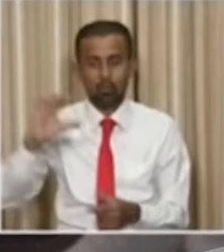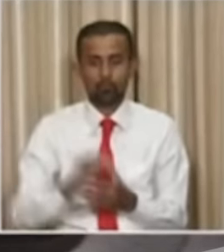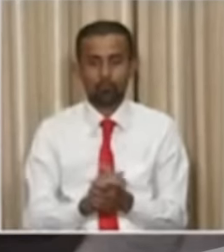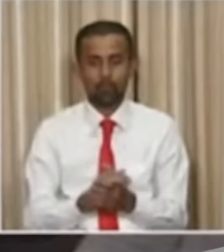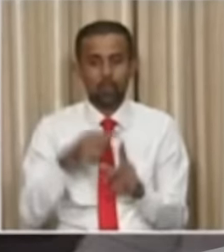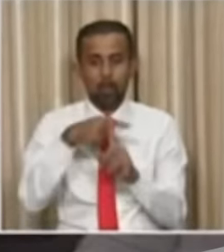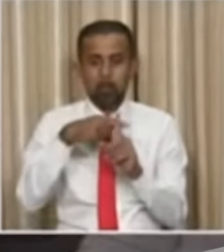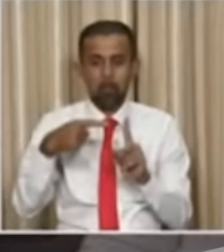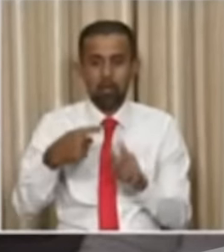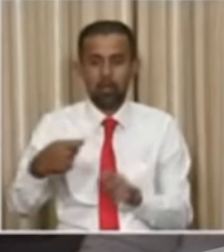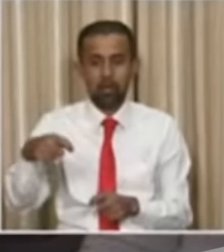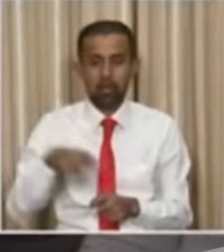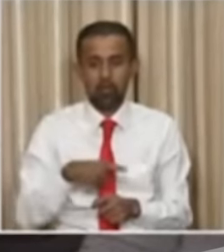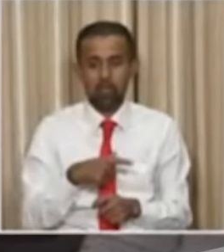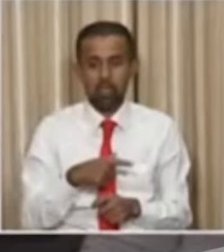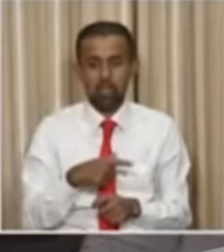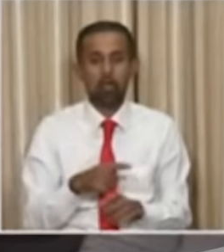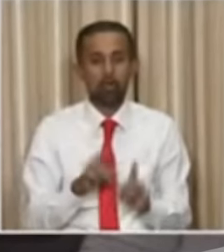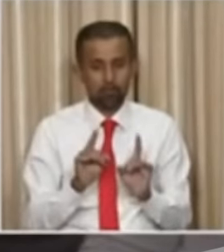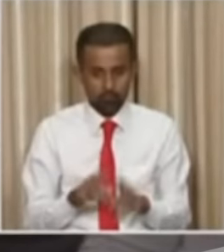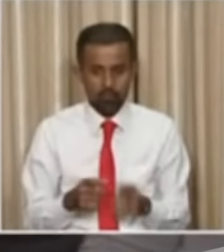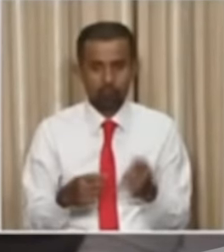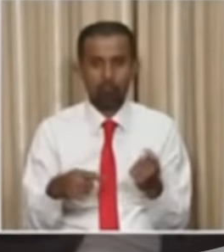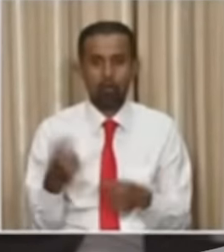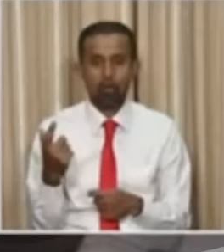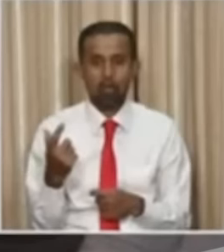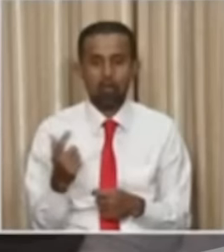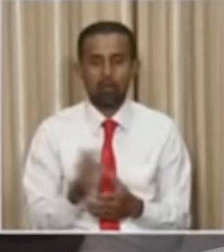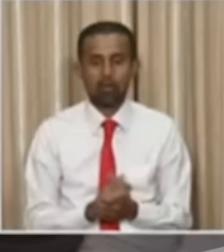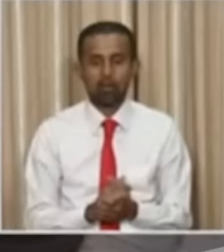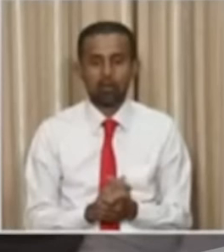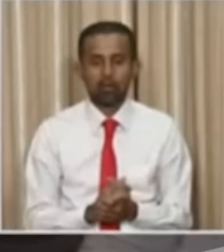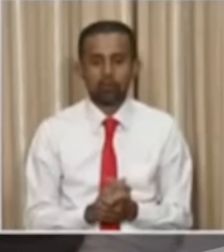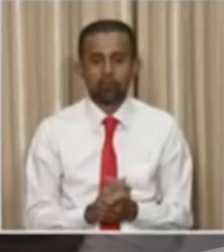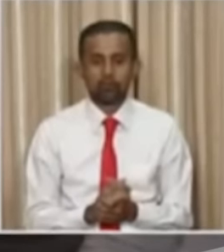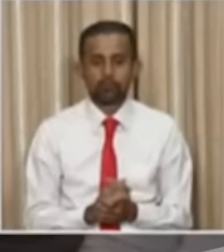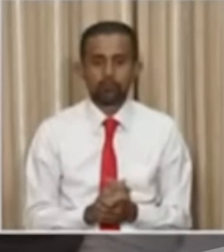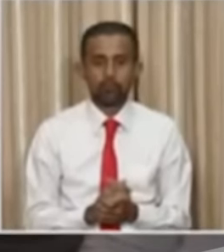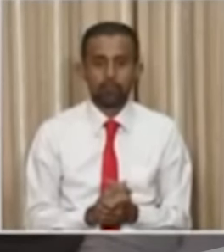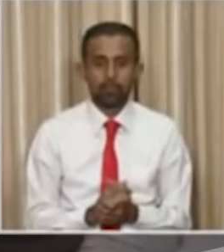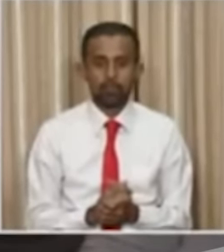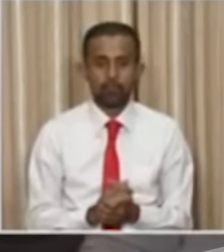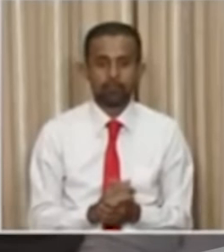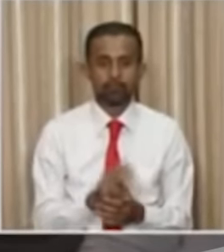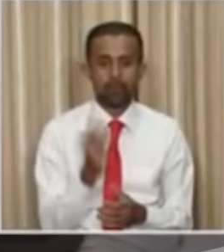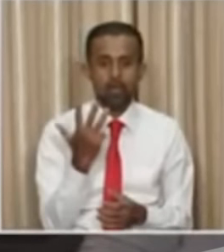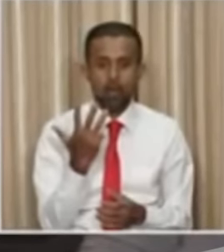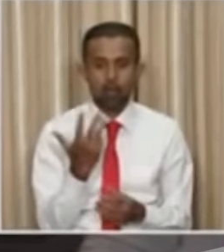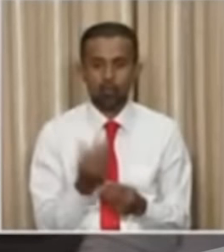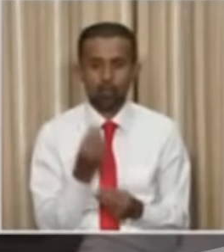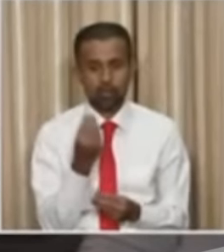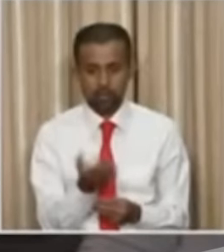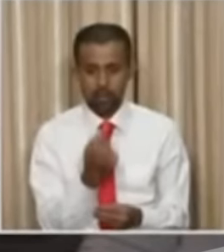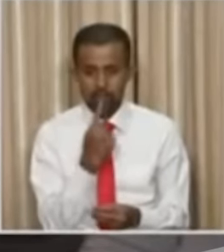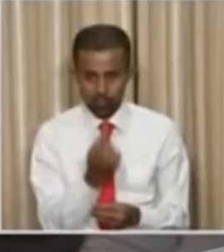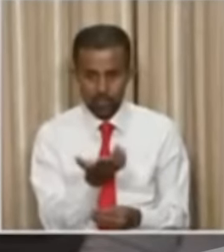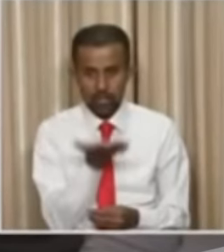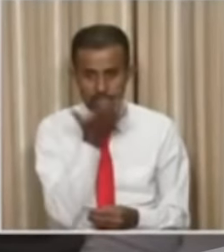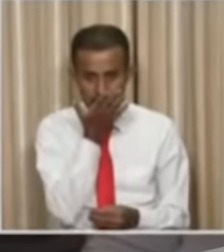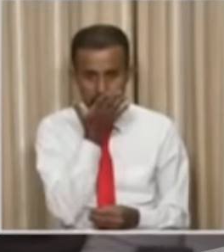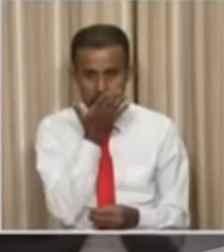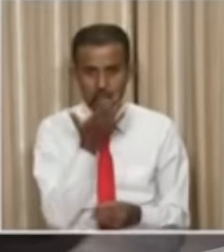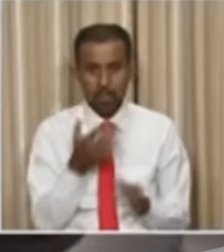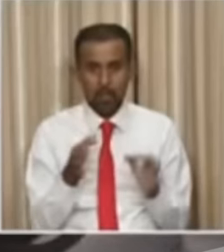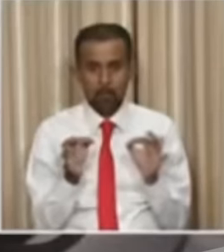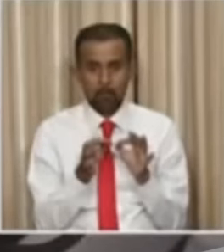භාගයක් ගන්න දෙයක් නැහැ. කඩේ විකුණන්නේ මේ ක්‍රමයට තමයි. ඉතින් රුපියල් 90ට දෙන්නම් කිව්වනේ සීනි. බඳුල